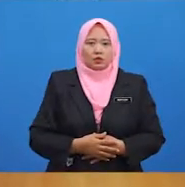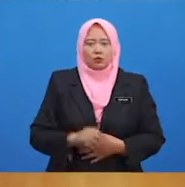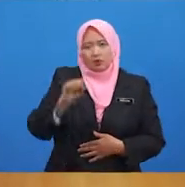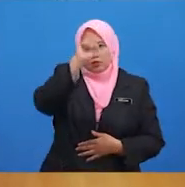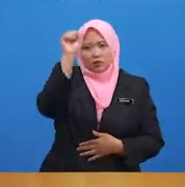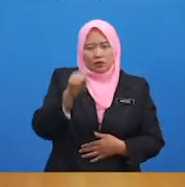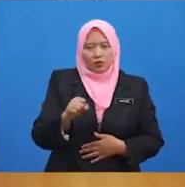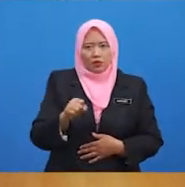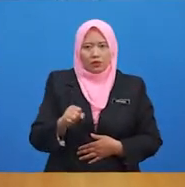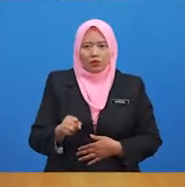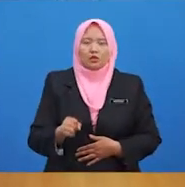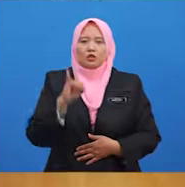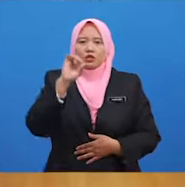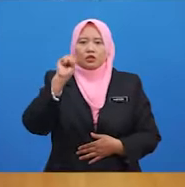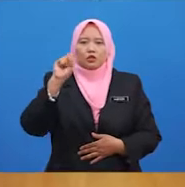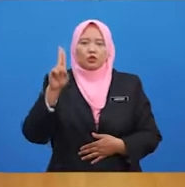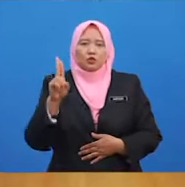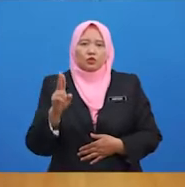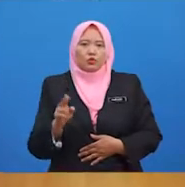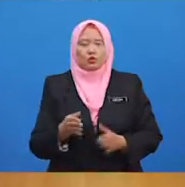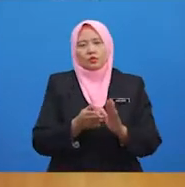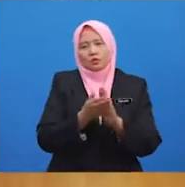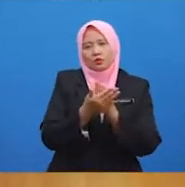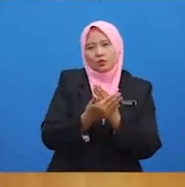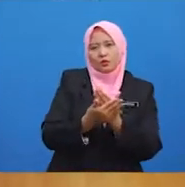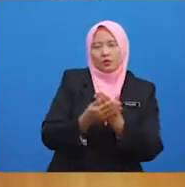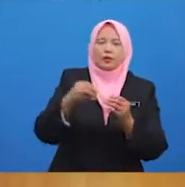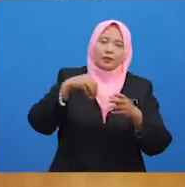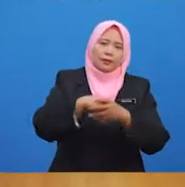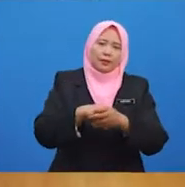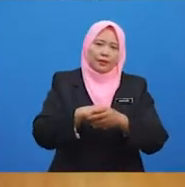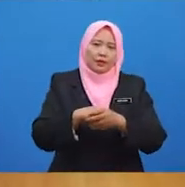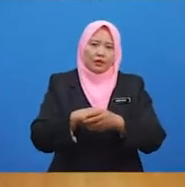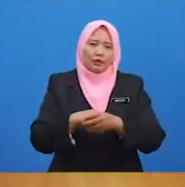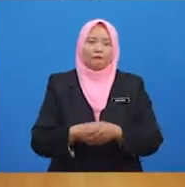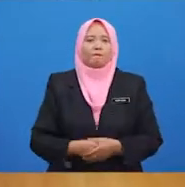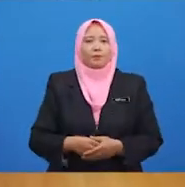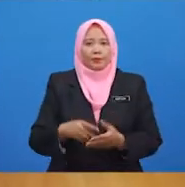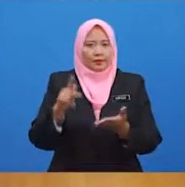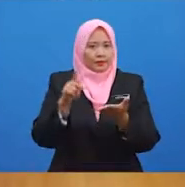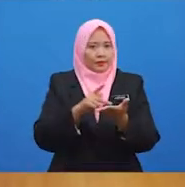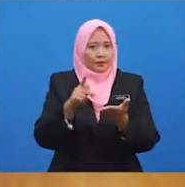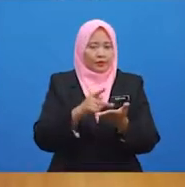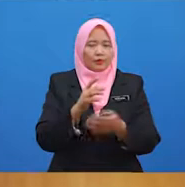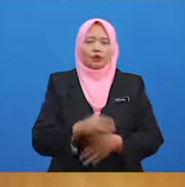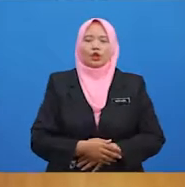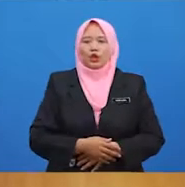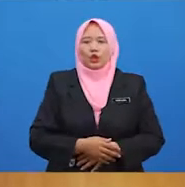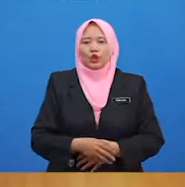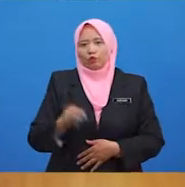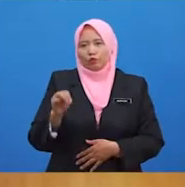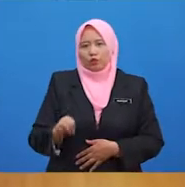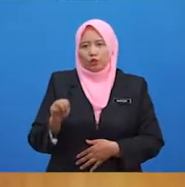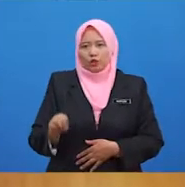sampingan yang diselitkan oleh pengarang dalam sesebuah karya. Sekarang, murid-murid